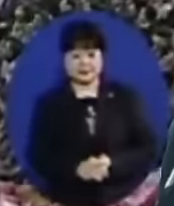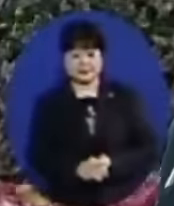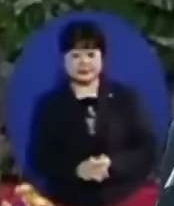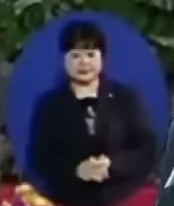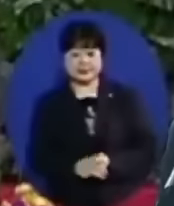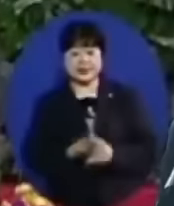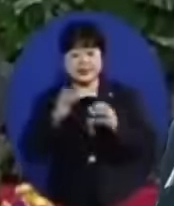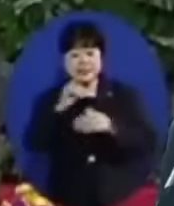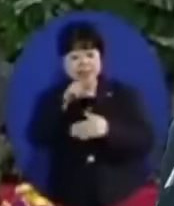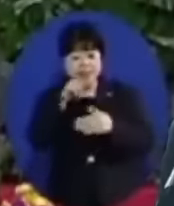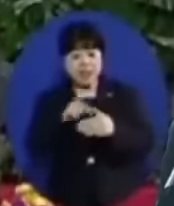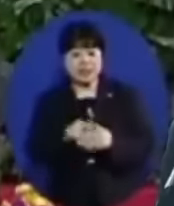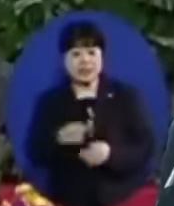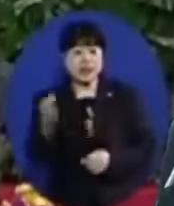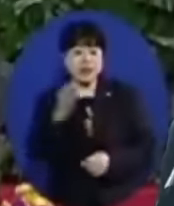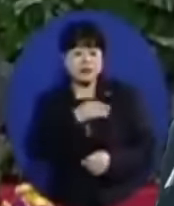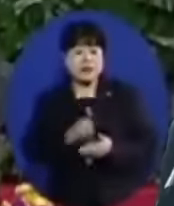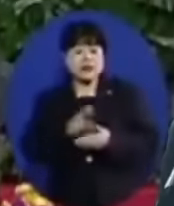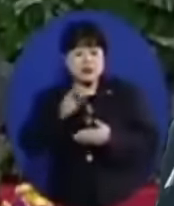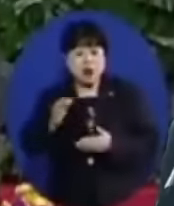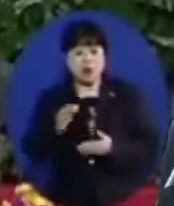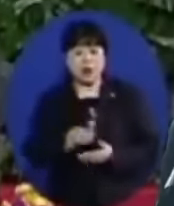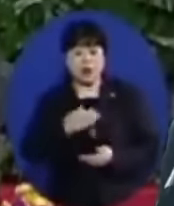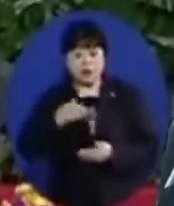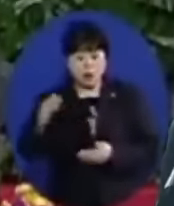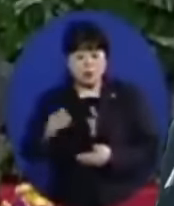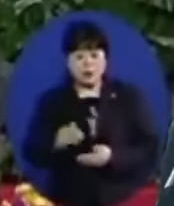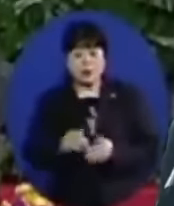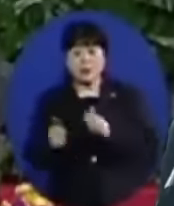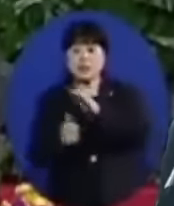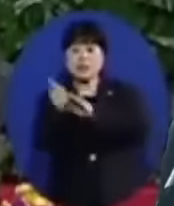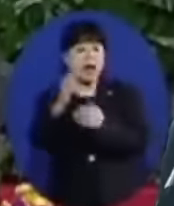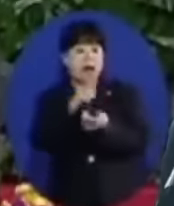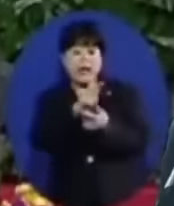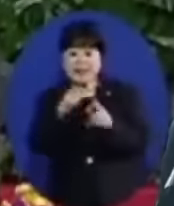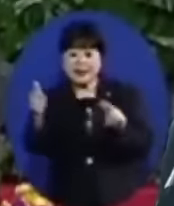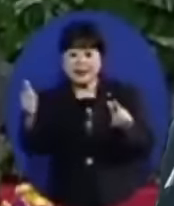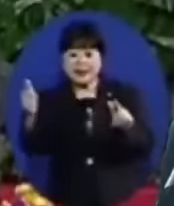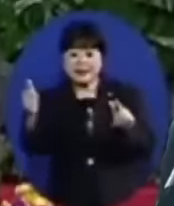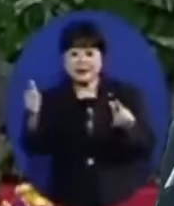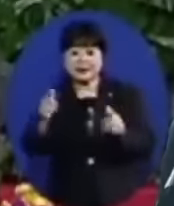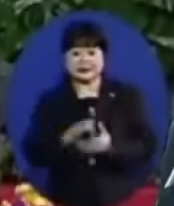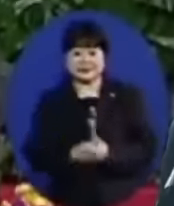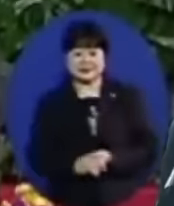이 세상의 부귀 영화 공명이 우리에게 희망이 되지 않습니다.